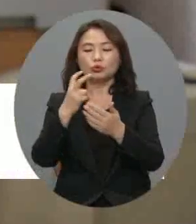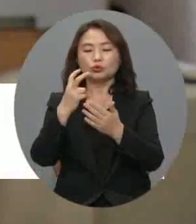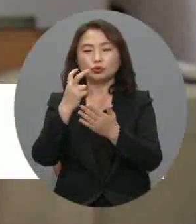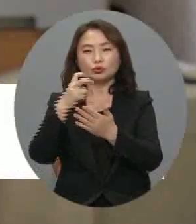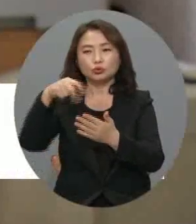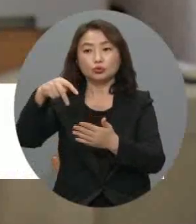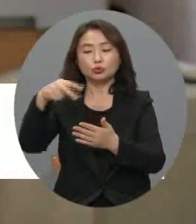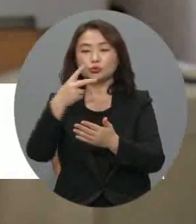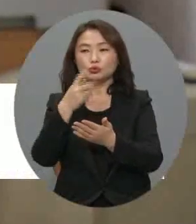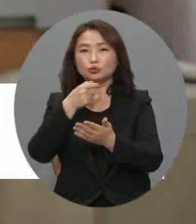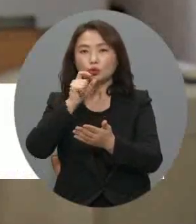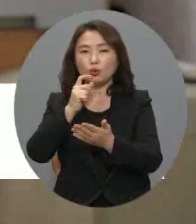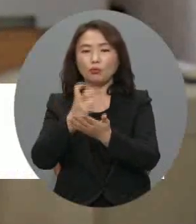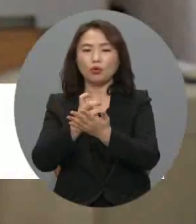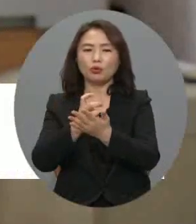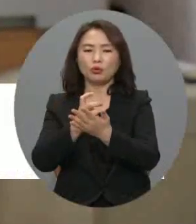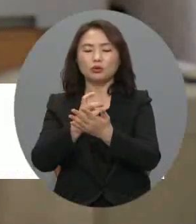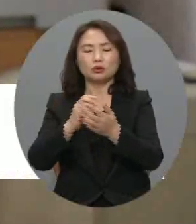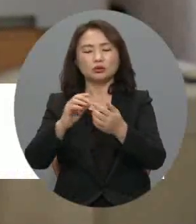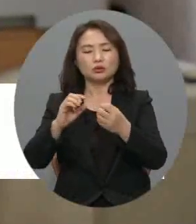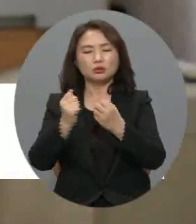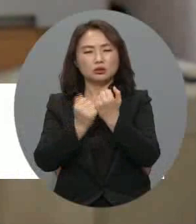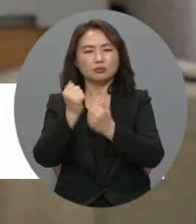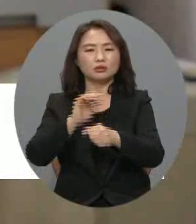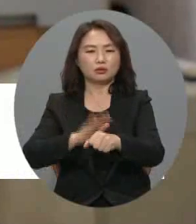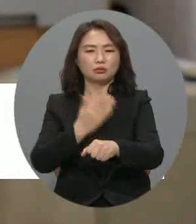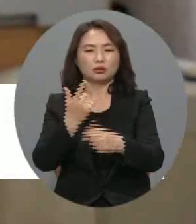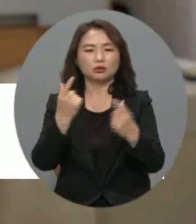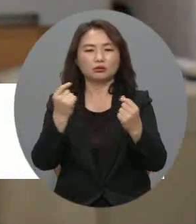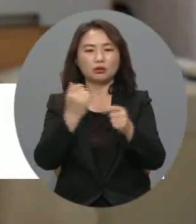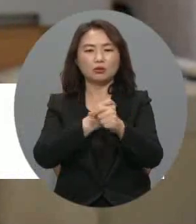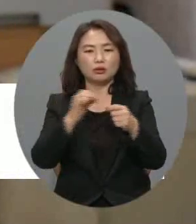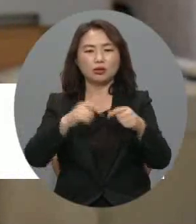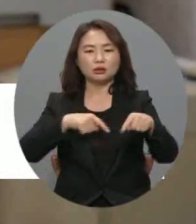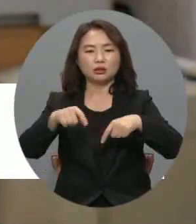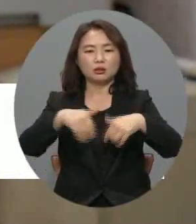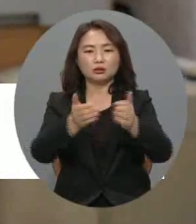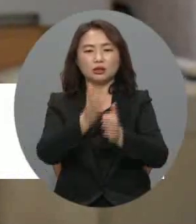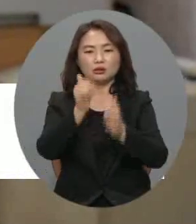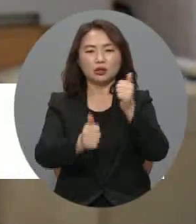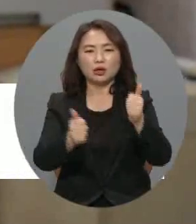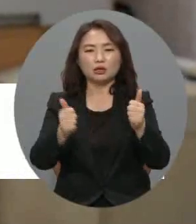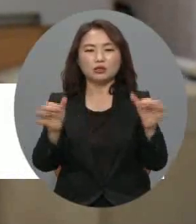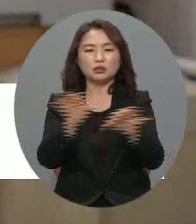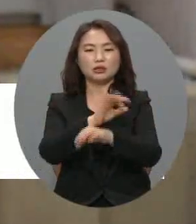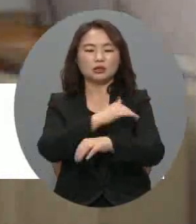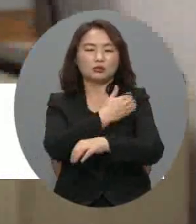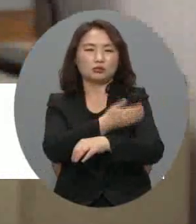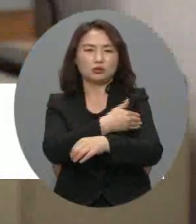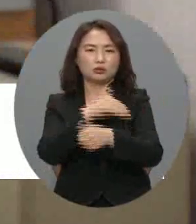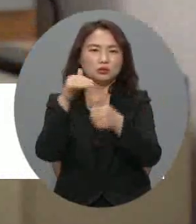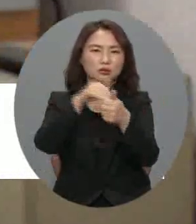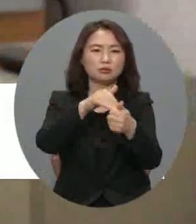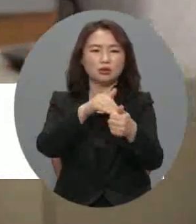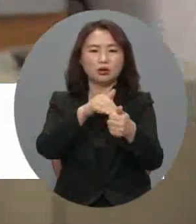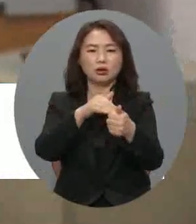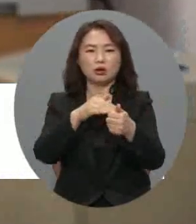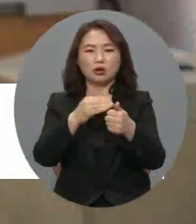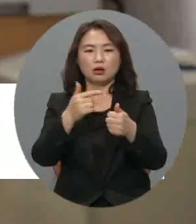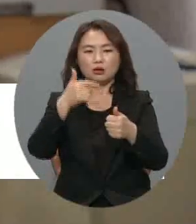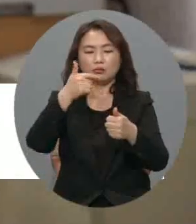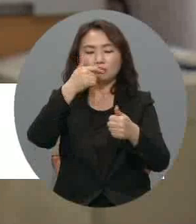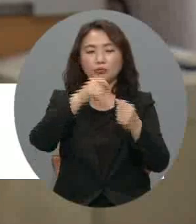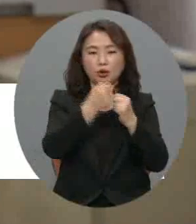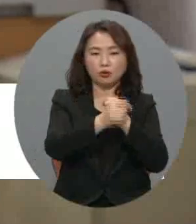잘못 해석했다. 그리고 그렇게 해석한다면 지방자치단체장의 인사권을 침해한 것이다. 별관에